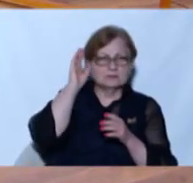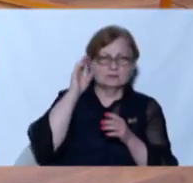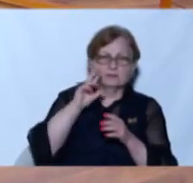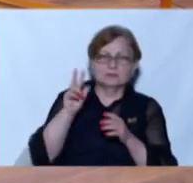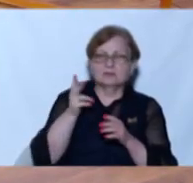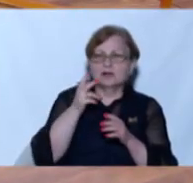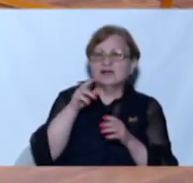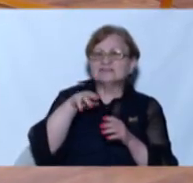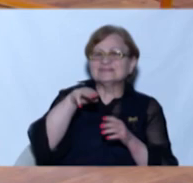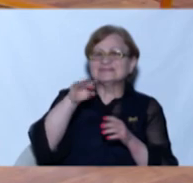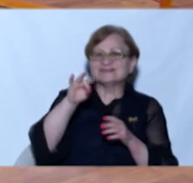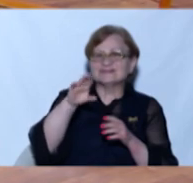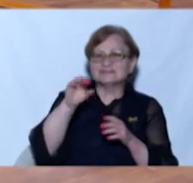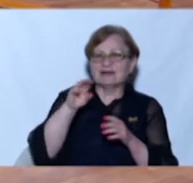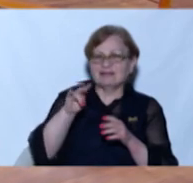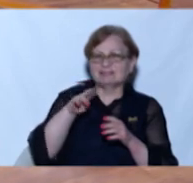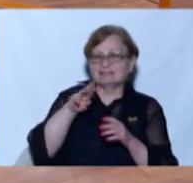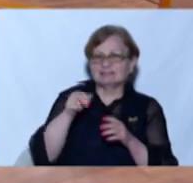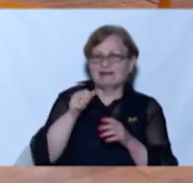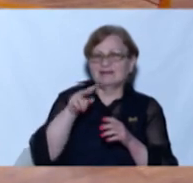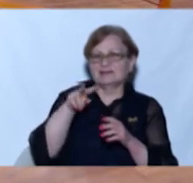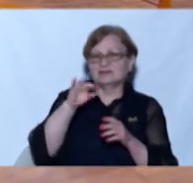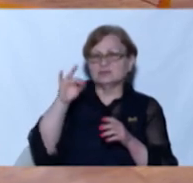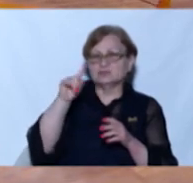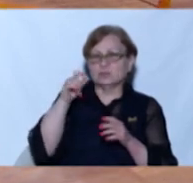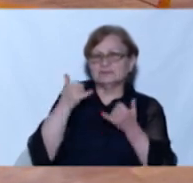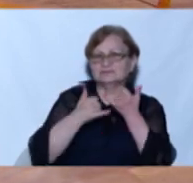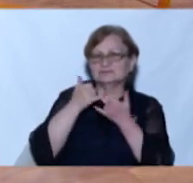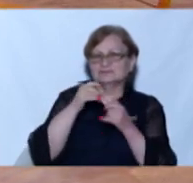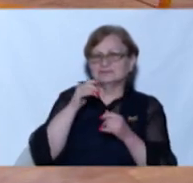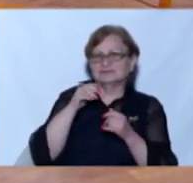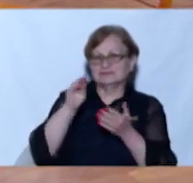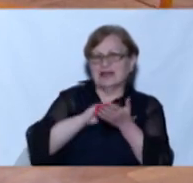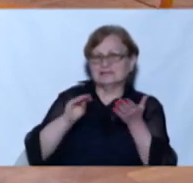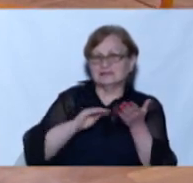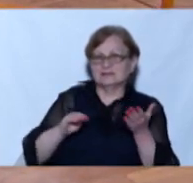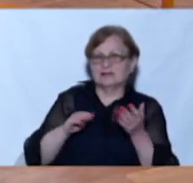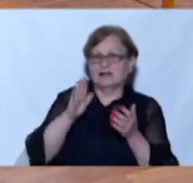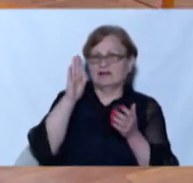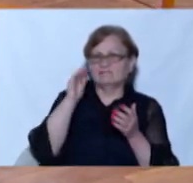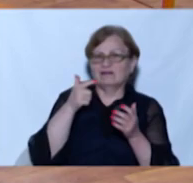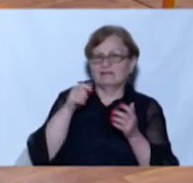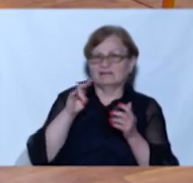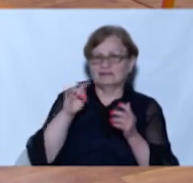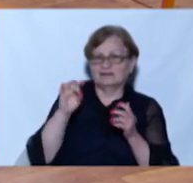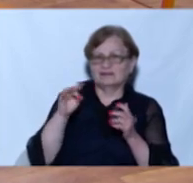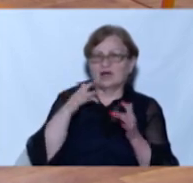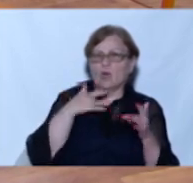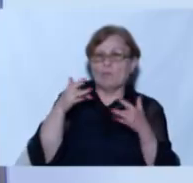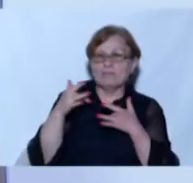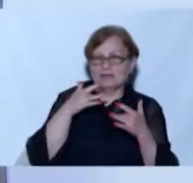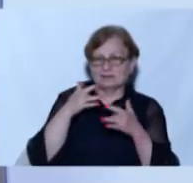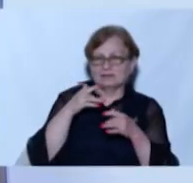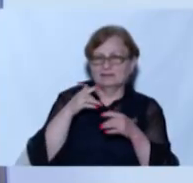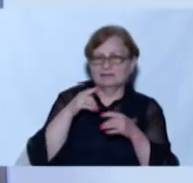და იზოლდა, ხომ? აი სკელტური ლეგენდის თემაზე შექმნილი ვაგნერის არაჩვეულებრივი ოპერა.